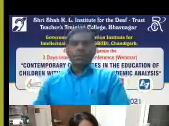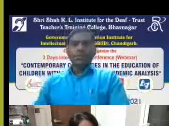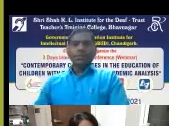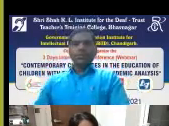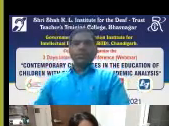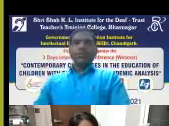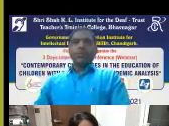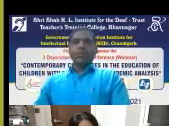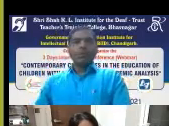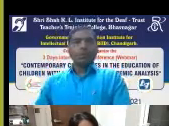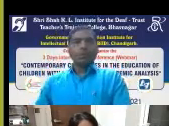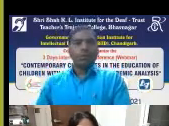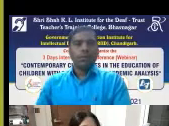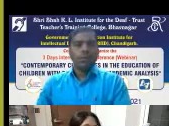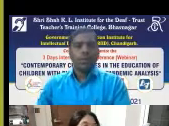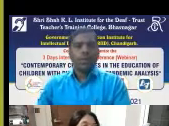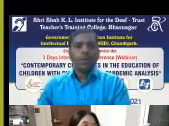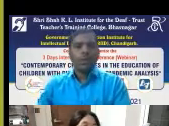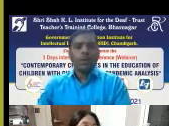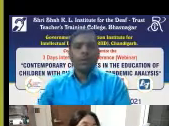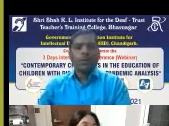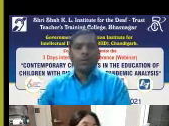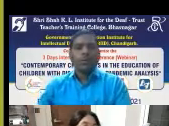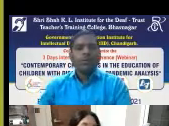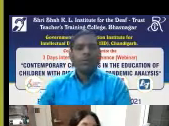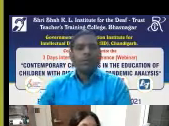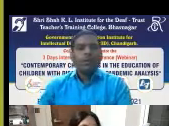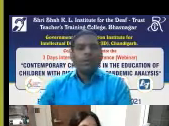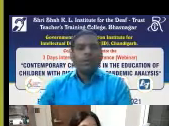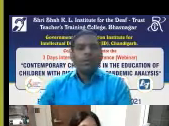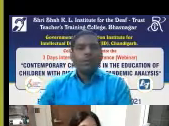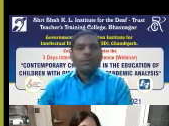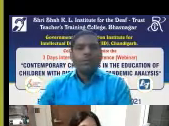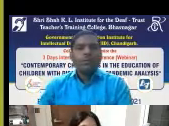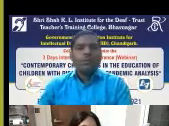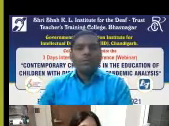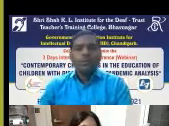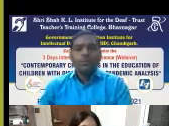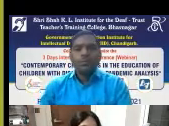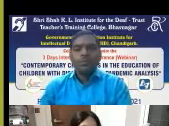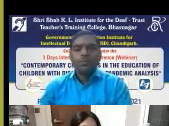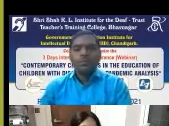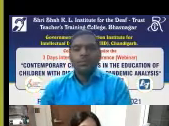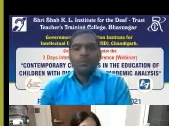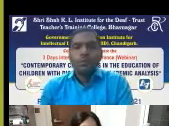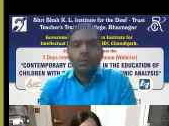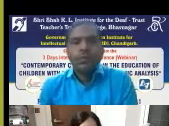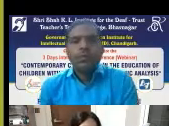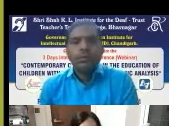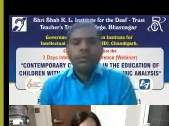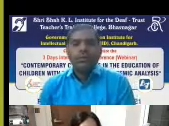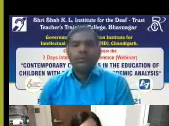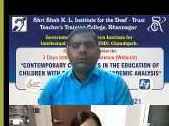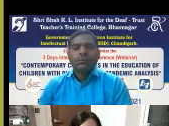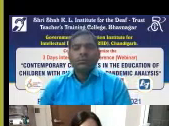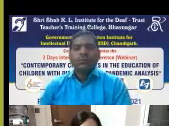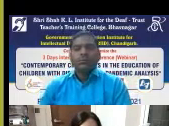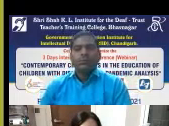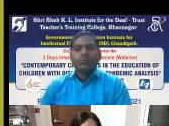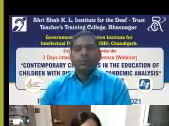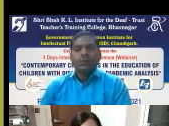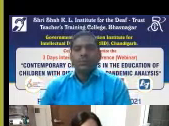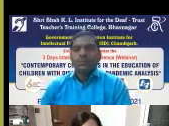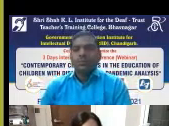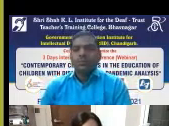पे आके बड़े खुश थे. फ्रेंडशिप के बारे में वो जानते थे कि अच्छे फ्रेंड्स कौन होते हैं. अच्छा फ्रेंड वो होता है जो कोई गलत बात